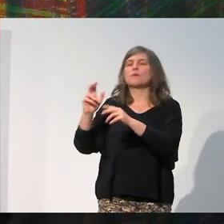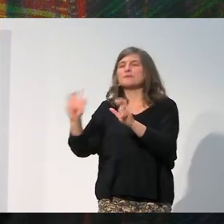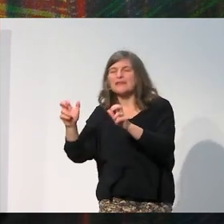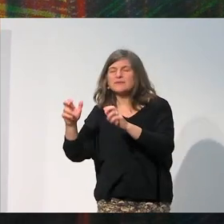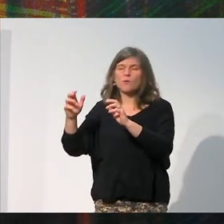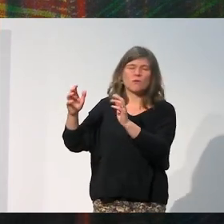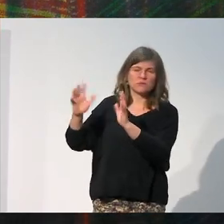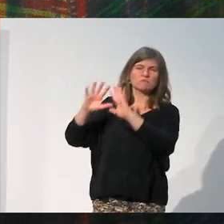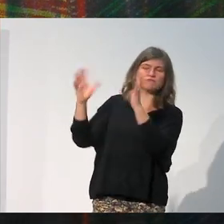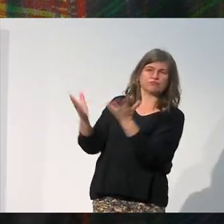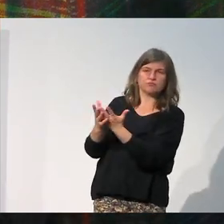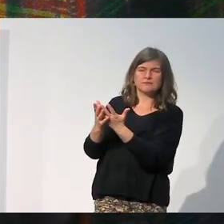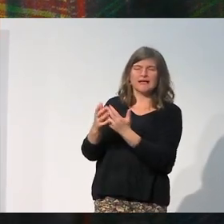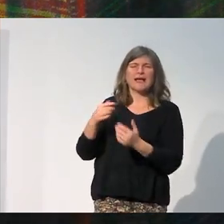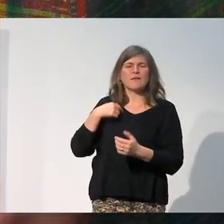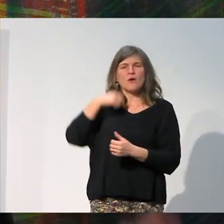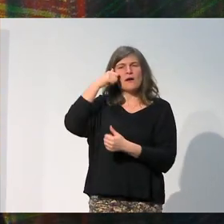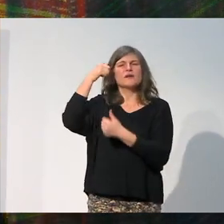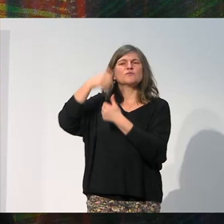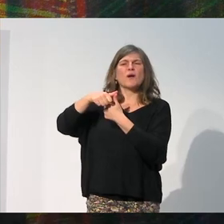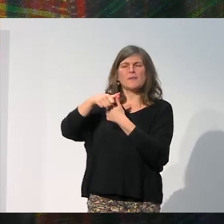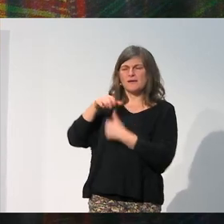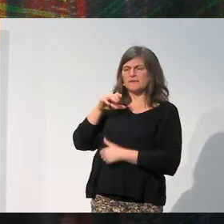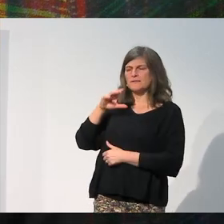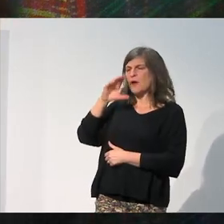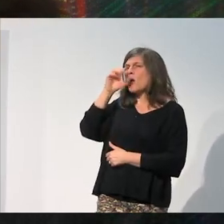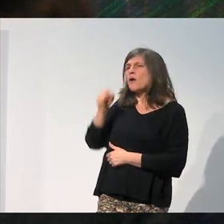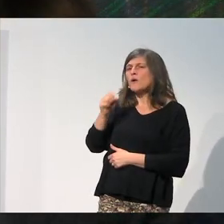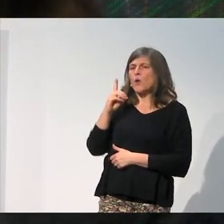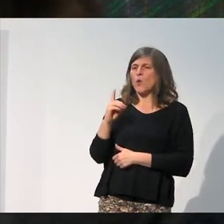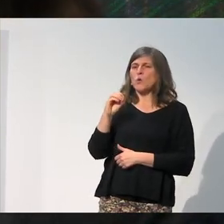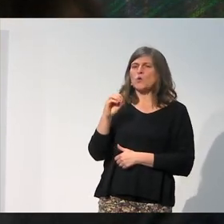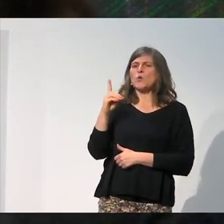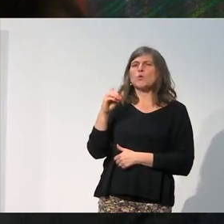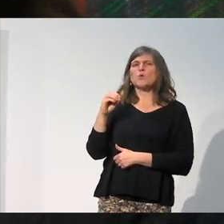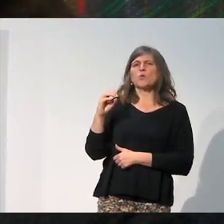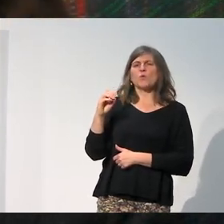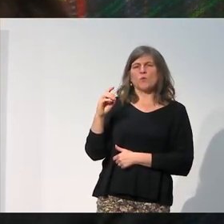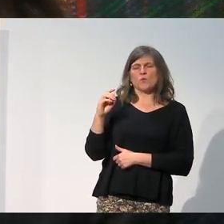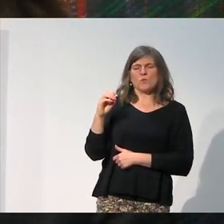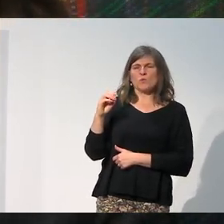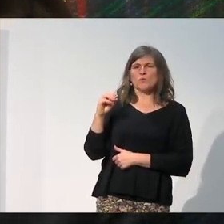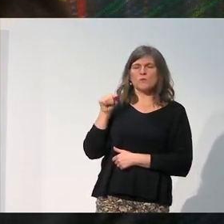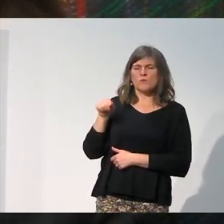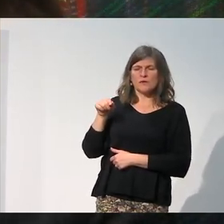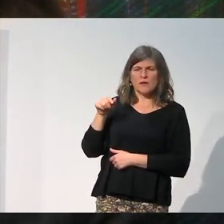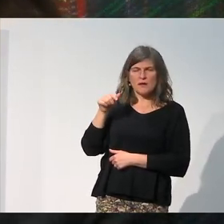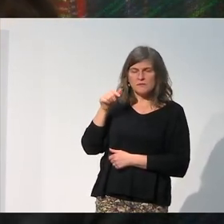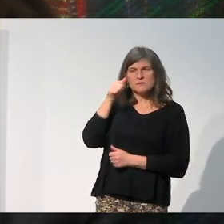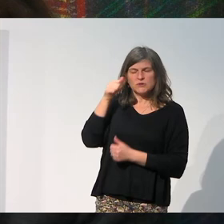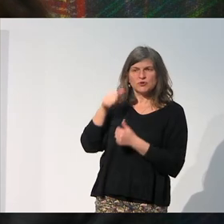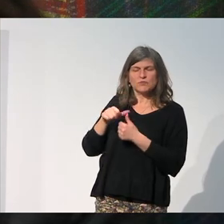je pensais tout simplement au dodo, et je vais finir là très vite, parce que je ne veux pas prendre trop la parole, et je me disais, c'est complètement